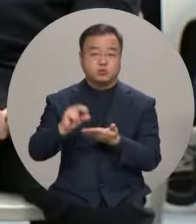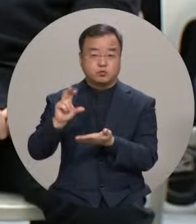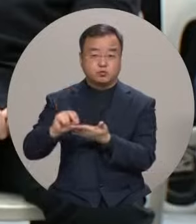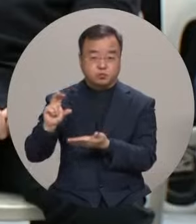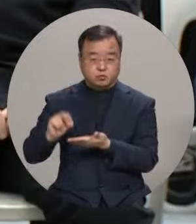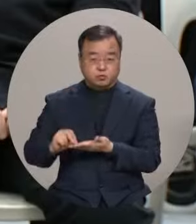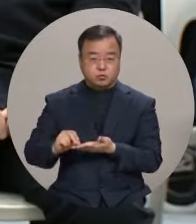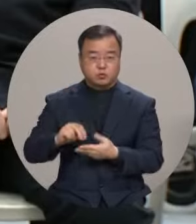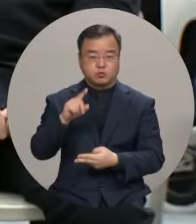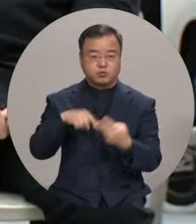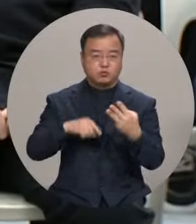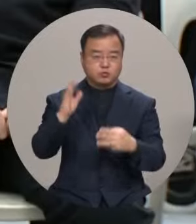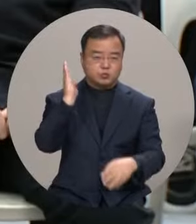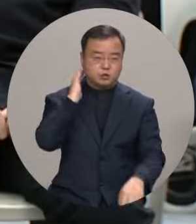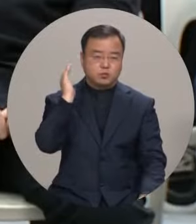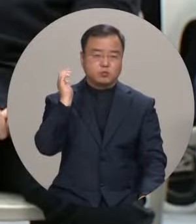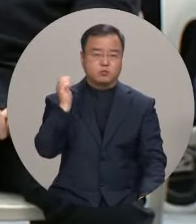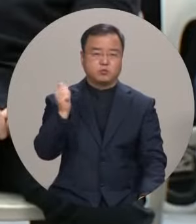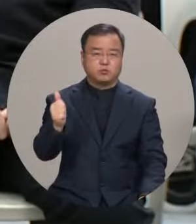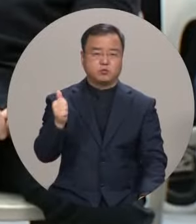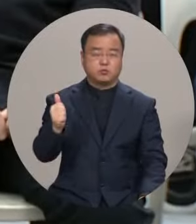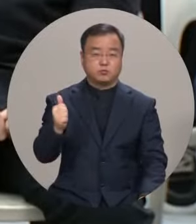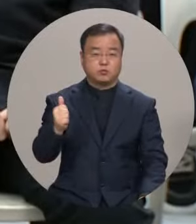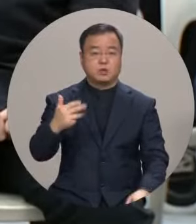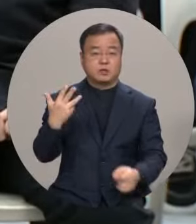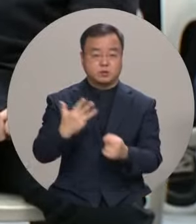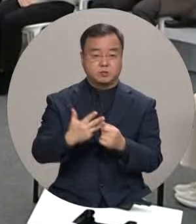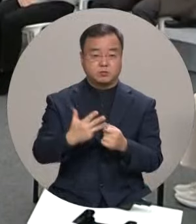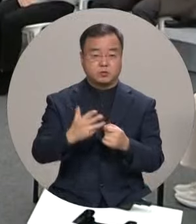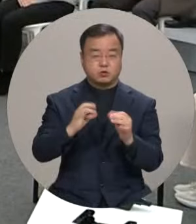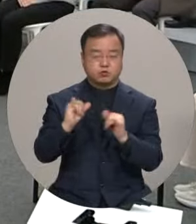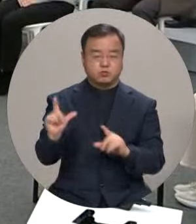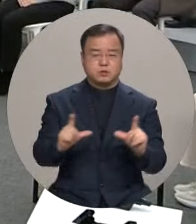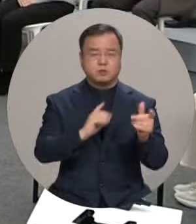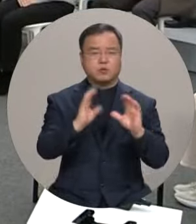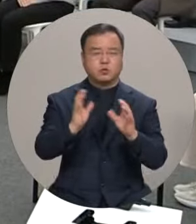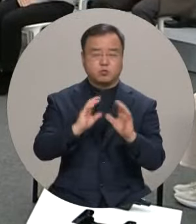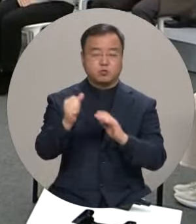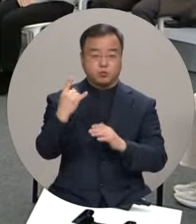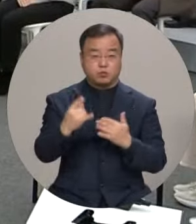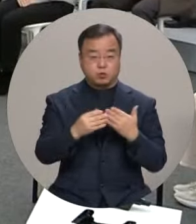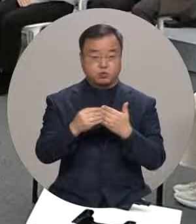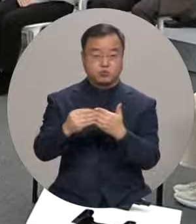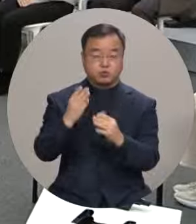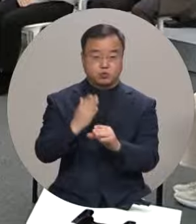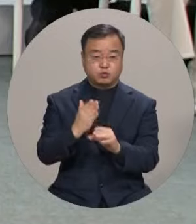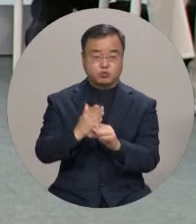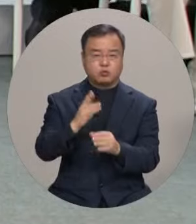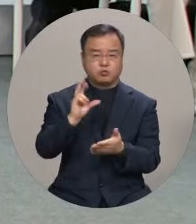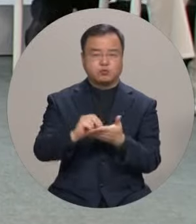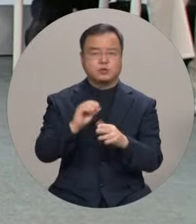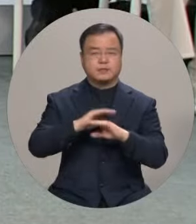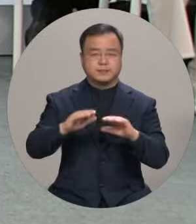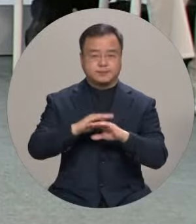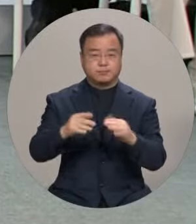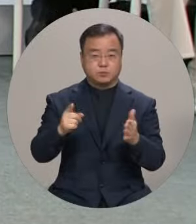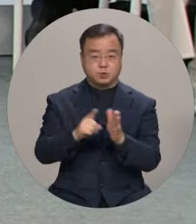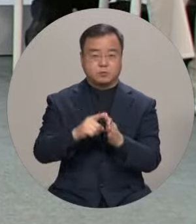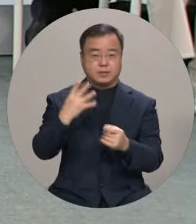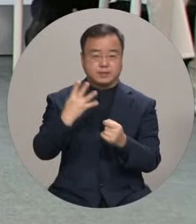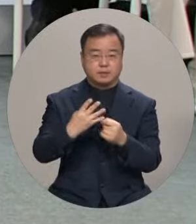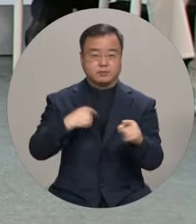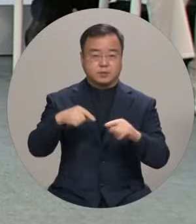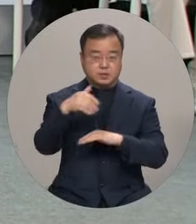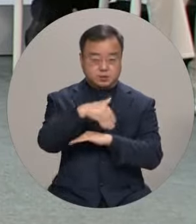윤성열 대통령이 여덟 번째로 주제한 민생 토론회에선이 같은 상황을 해결하기 위한 의류 개혁 4대 정책이